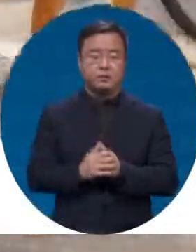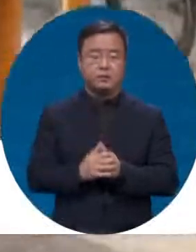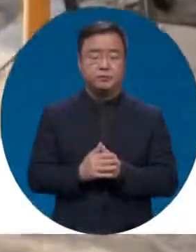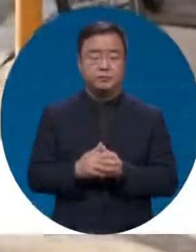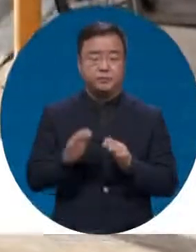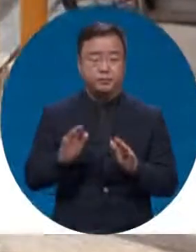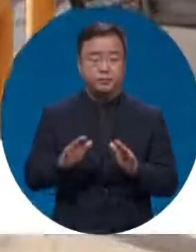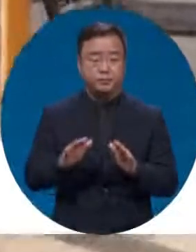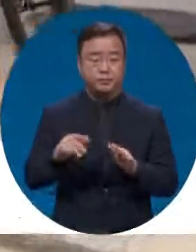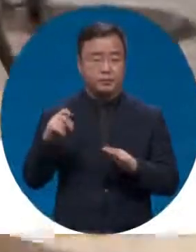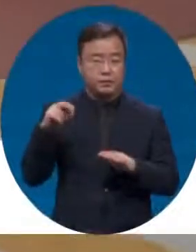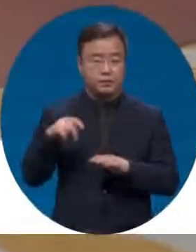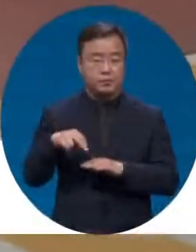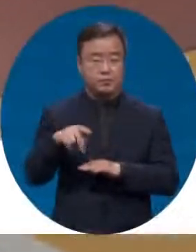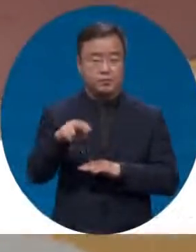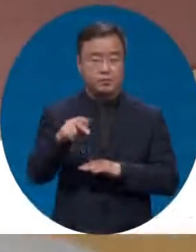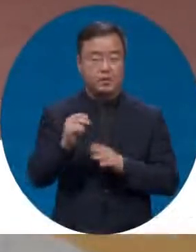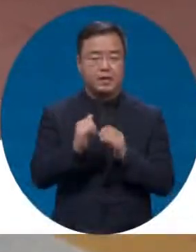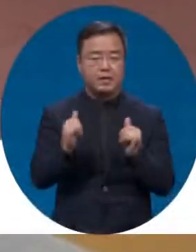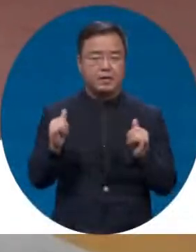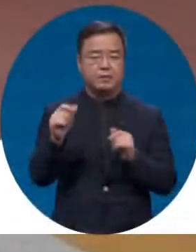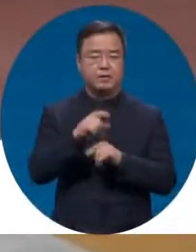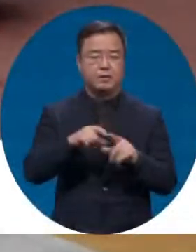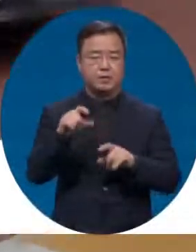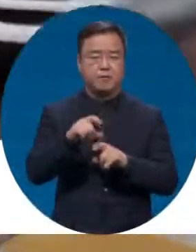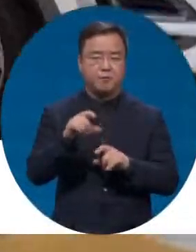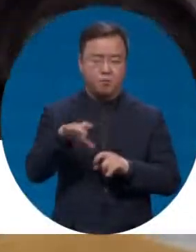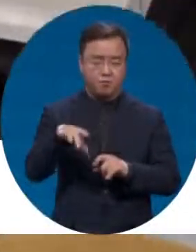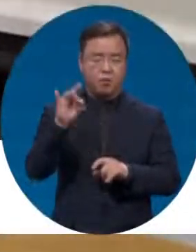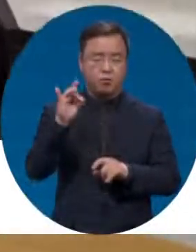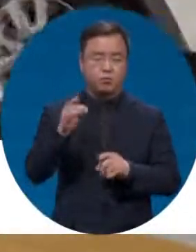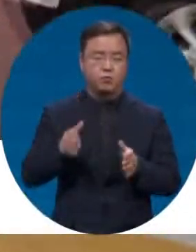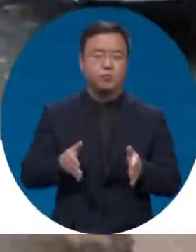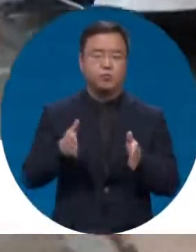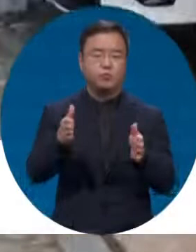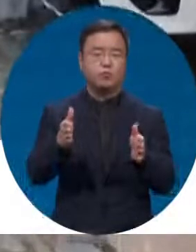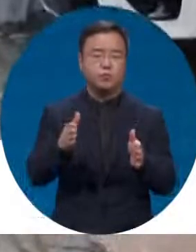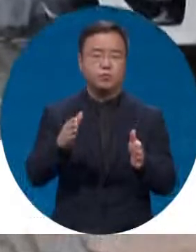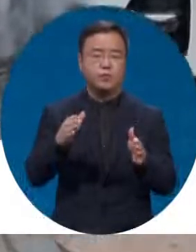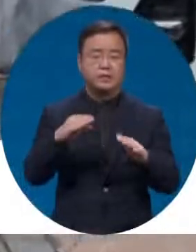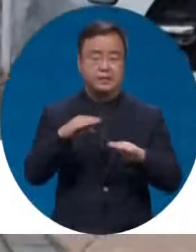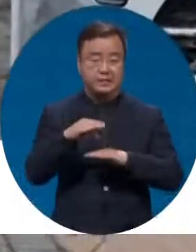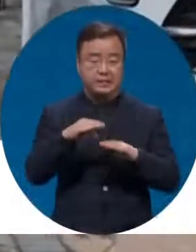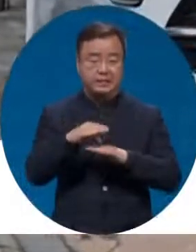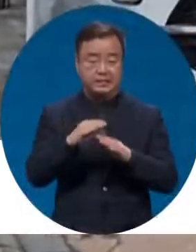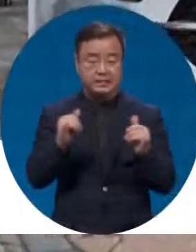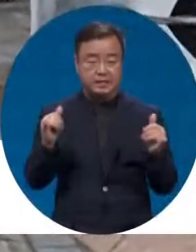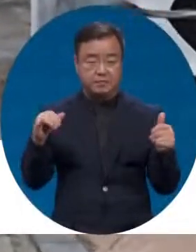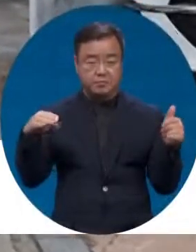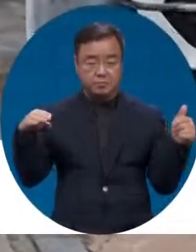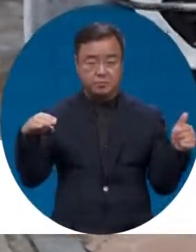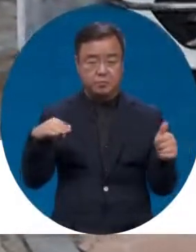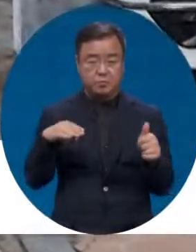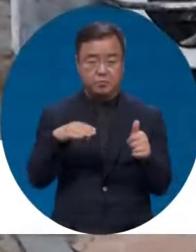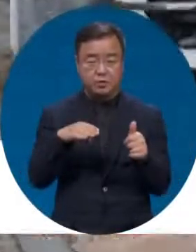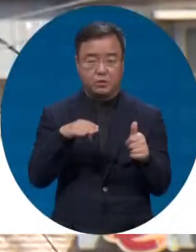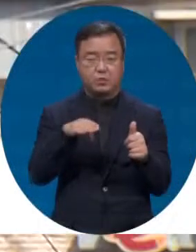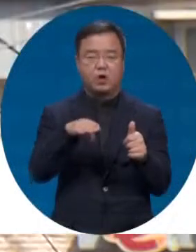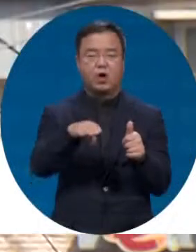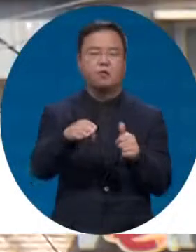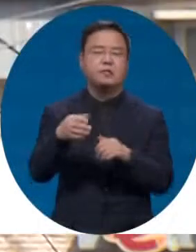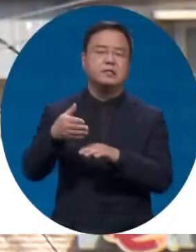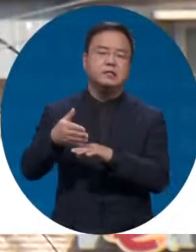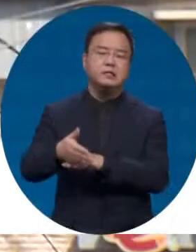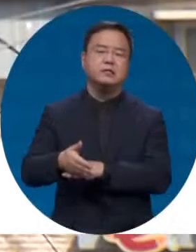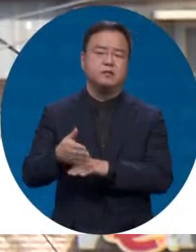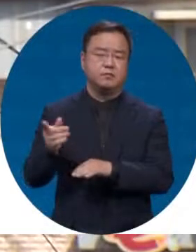차보다 사람이 우선 통행할 수 있는 도로로 찾는 사람이 지나갈 때 서 행하거나 일시 정지 해야 합니다